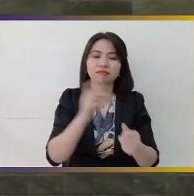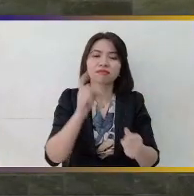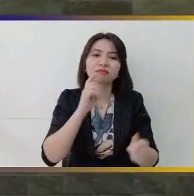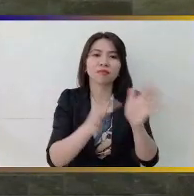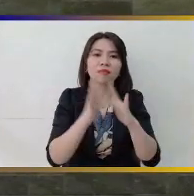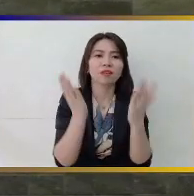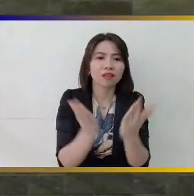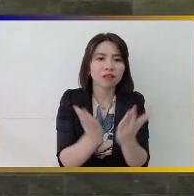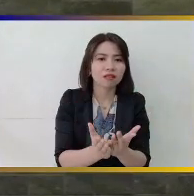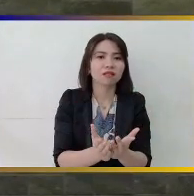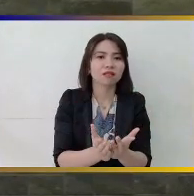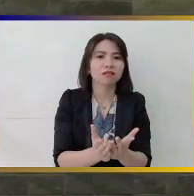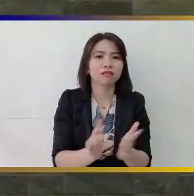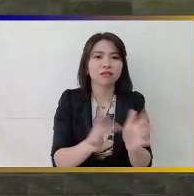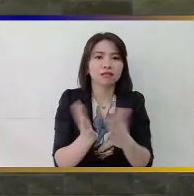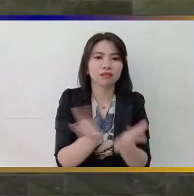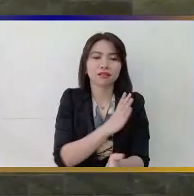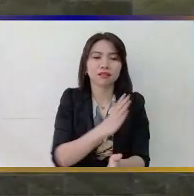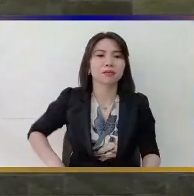thou art loosed